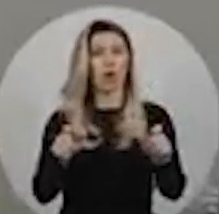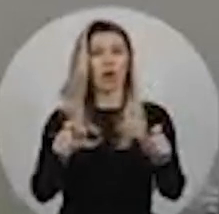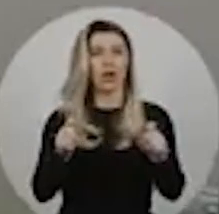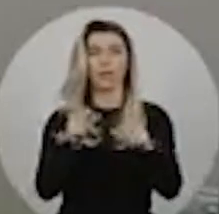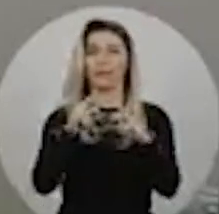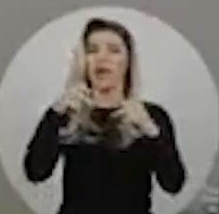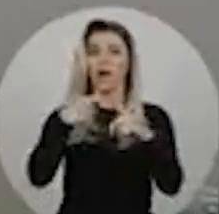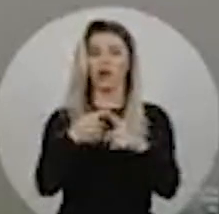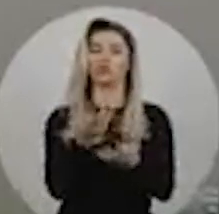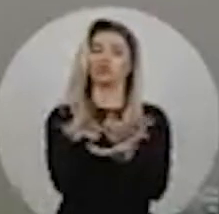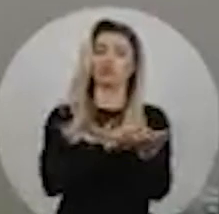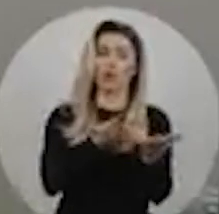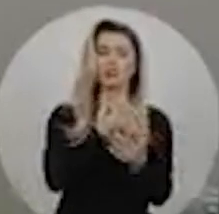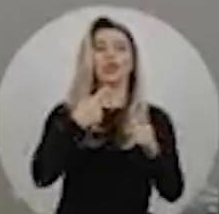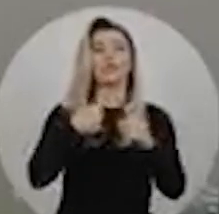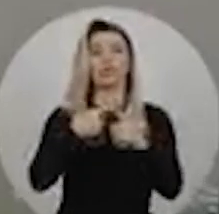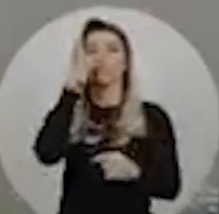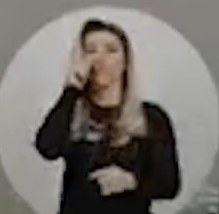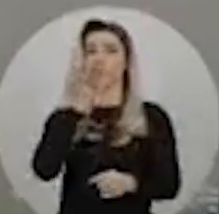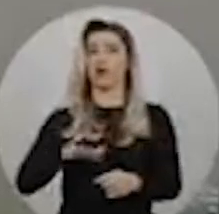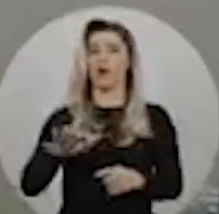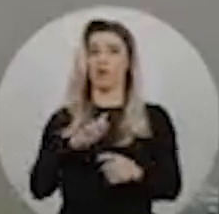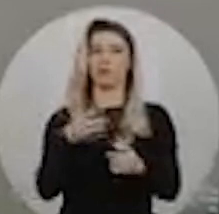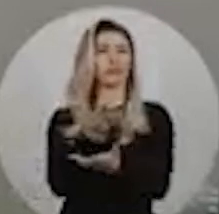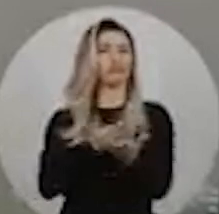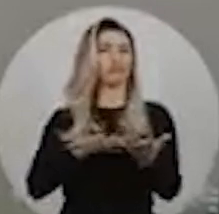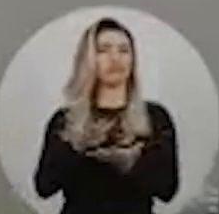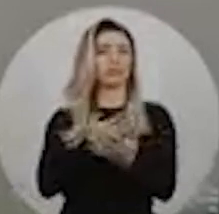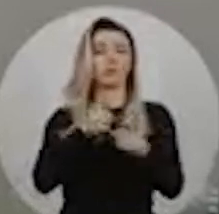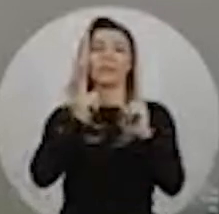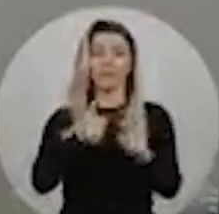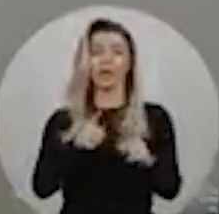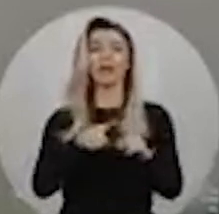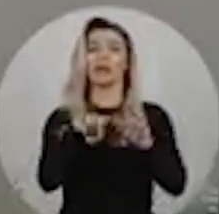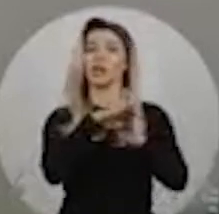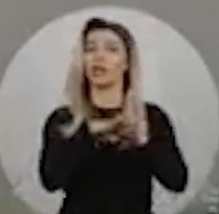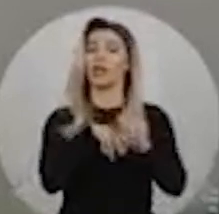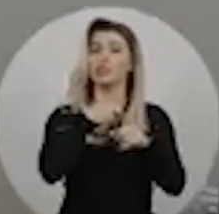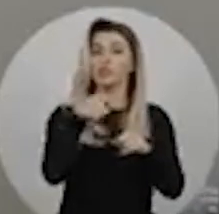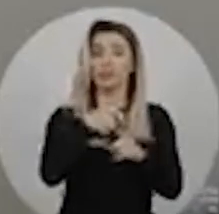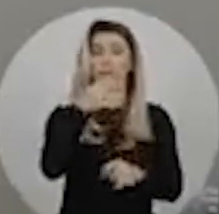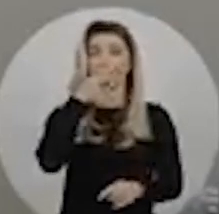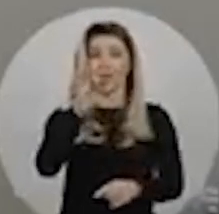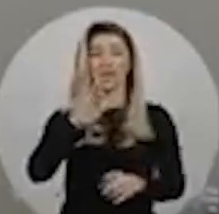gjitha aspektet e jetës, shoqërore dhe publike, të siguroj infrastrukturën e